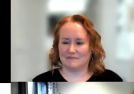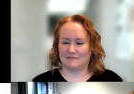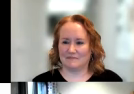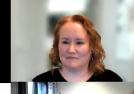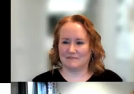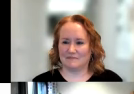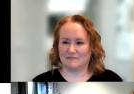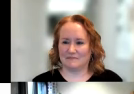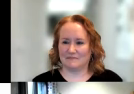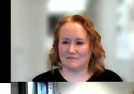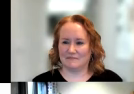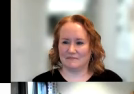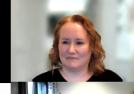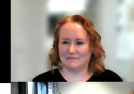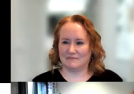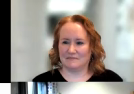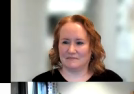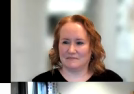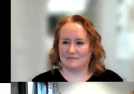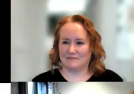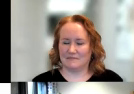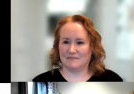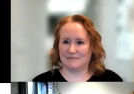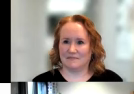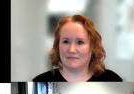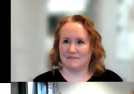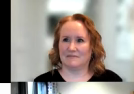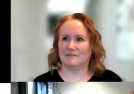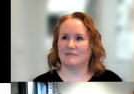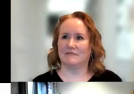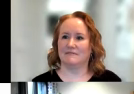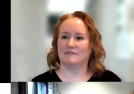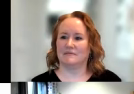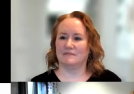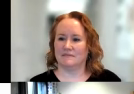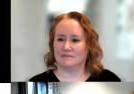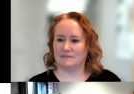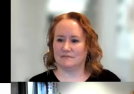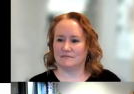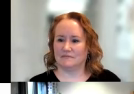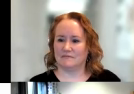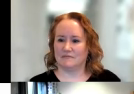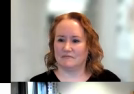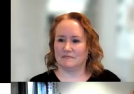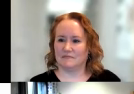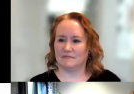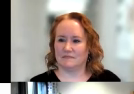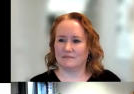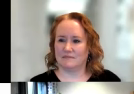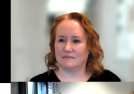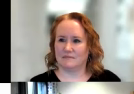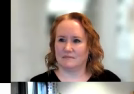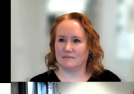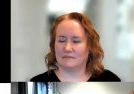Og nye krav skal følges fra og med 1. januar 2023. Det vil si regelverket trer i